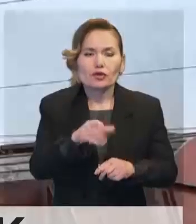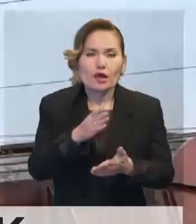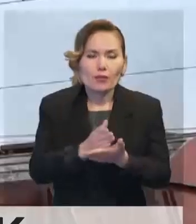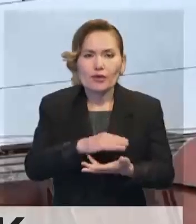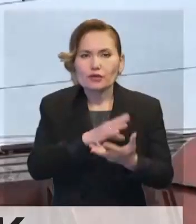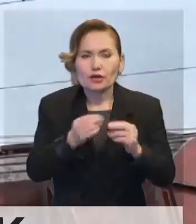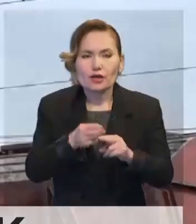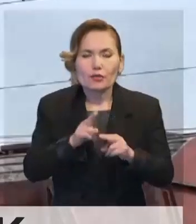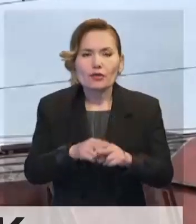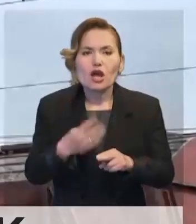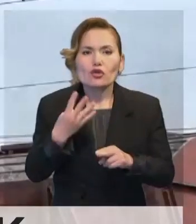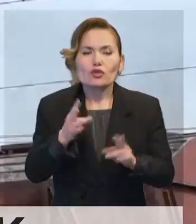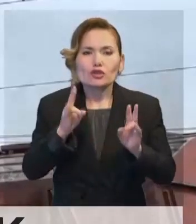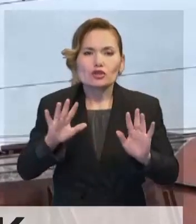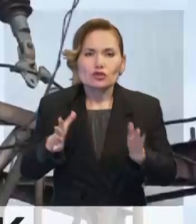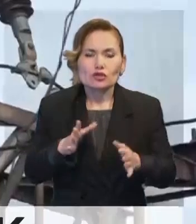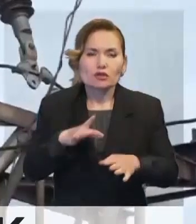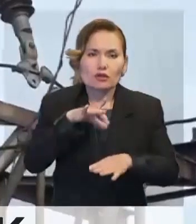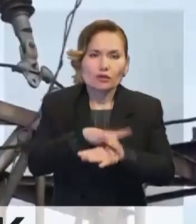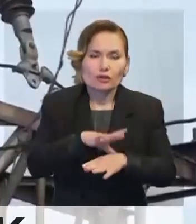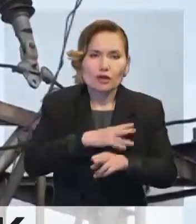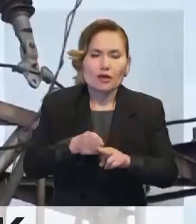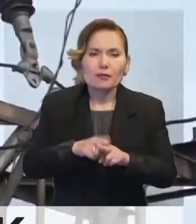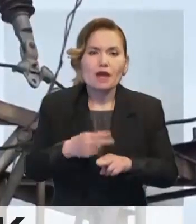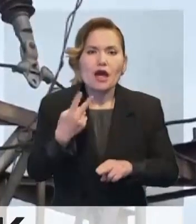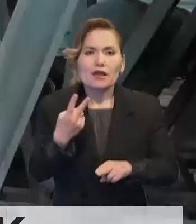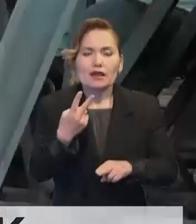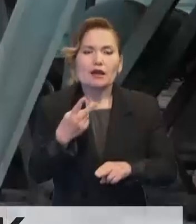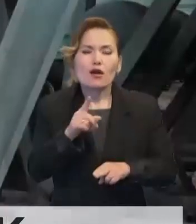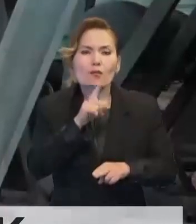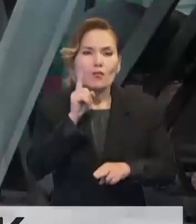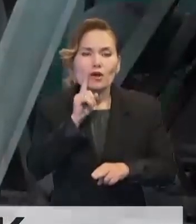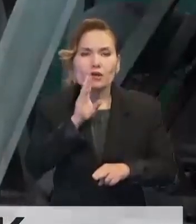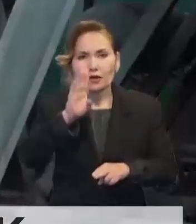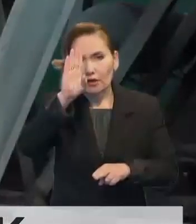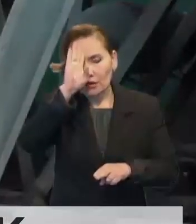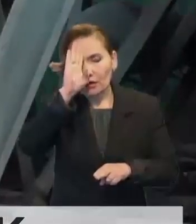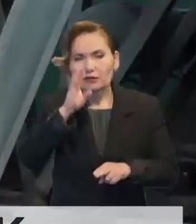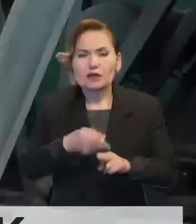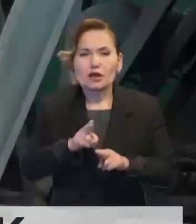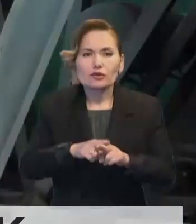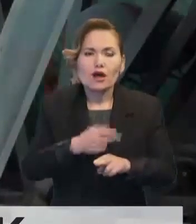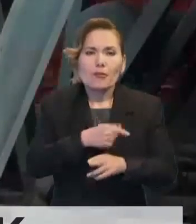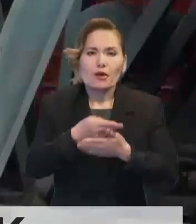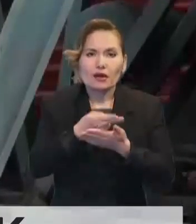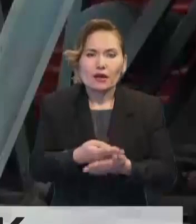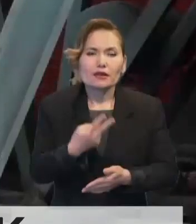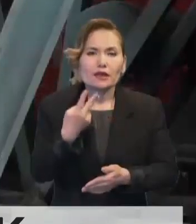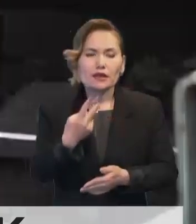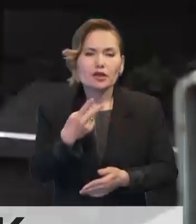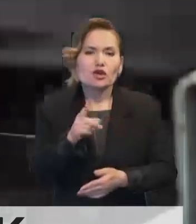учаскелерде 4 қайғылы оқиға тіркелді. Салдарынан 2 жеткіншек ауруханаға түсіп, екеуі тілге келместен көз жұмды.